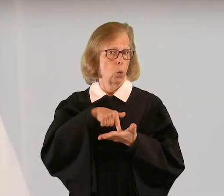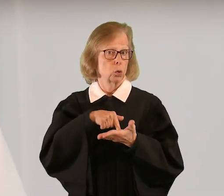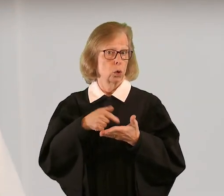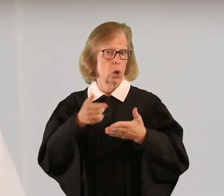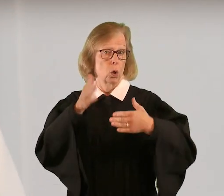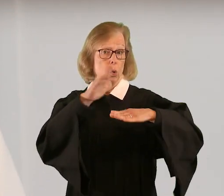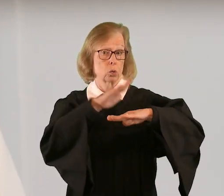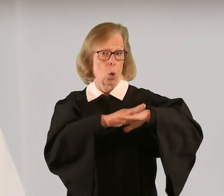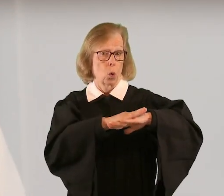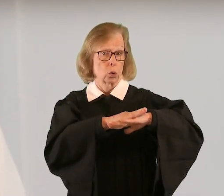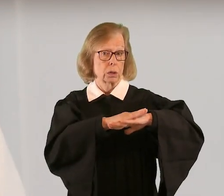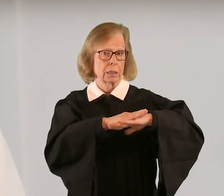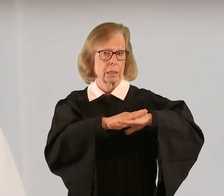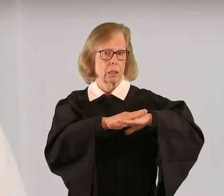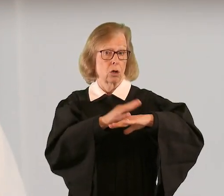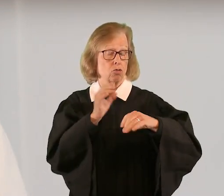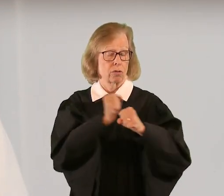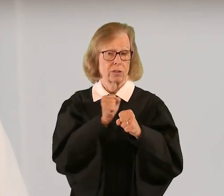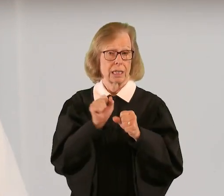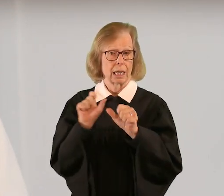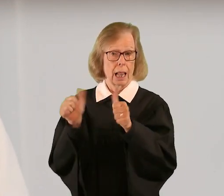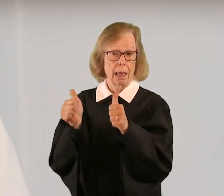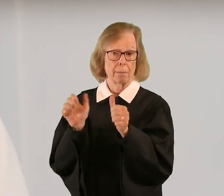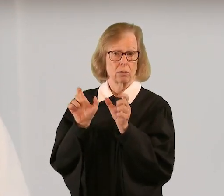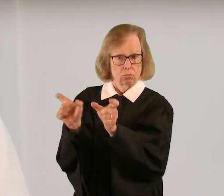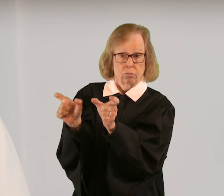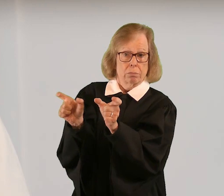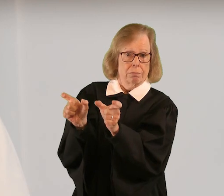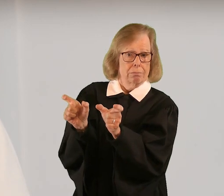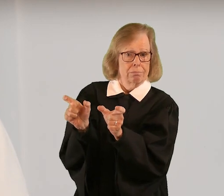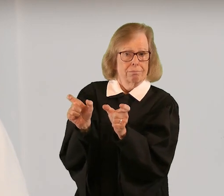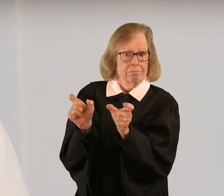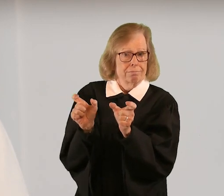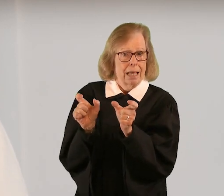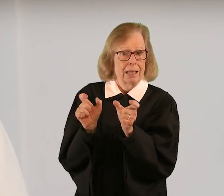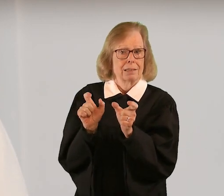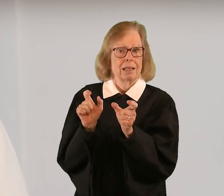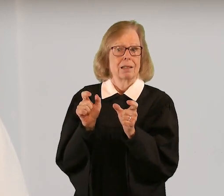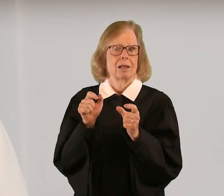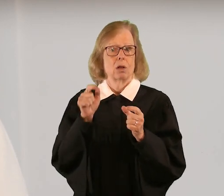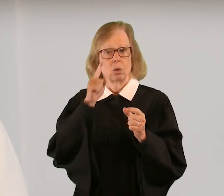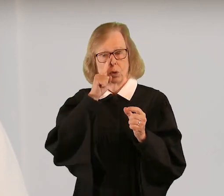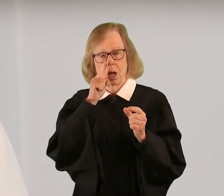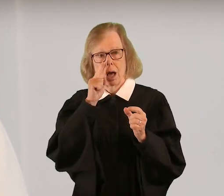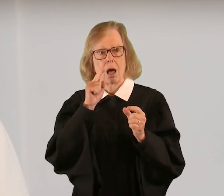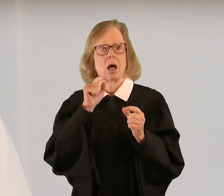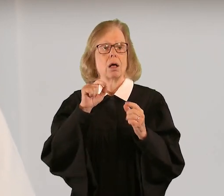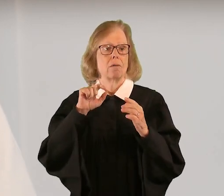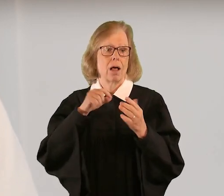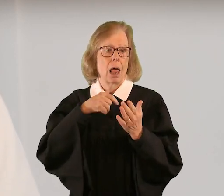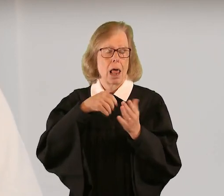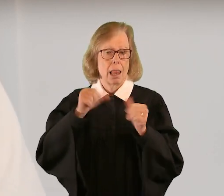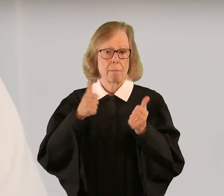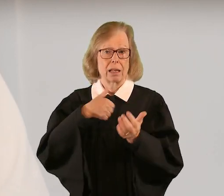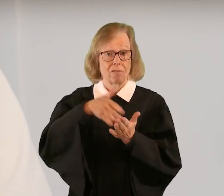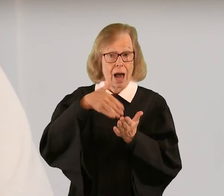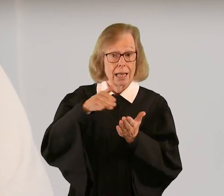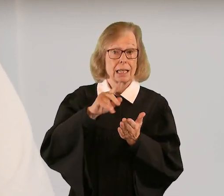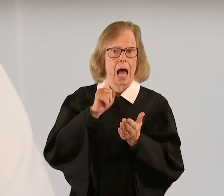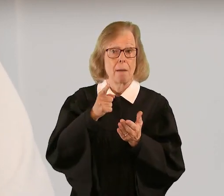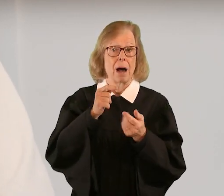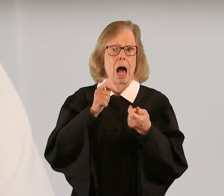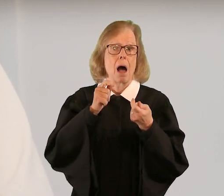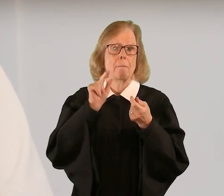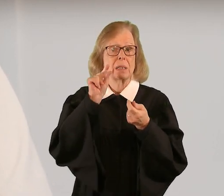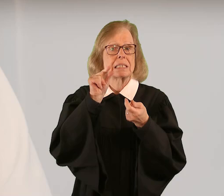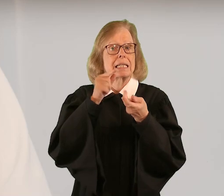aufhalten. Es ist nicht nur das alte Leben, das weitergeht, sondern neues, ein verändertes Leben, das wir